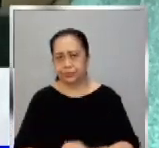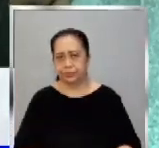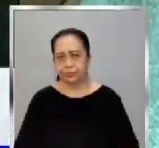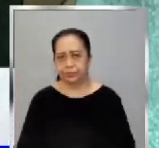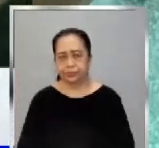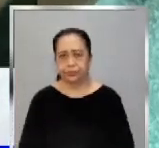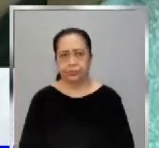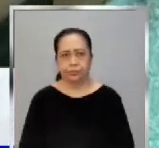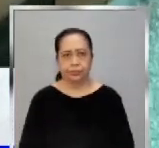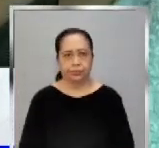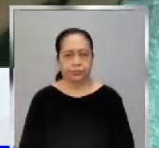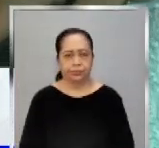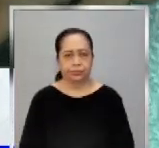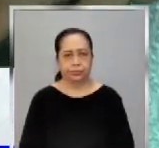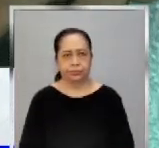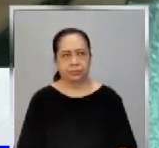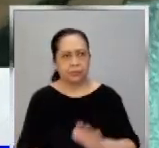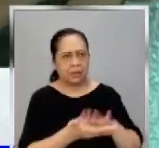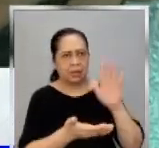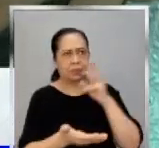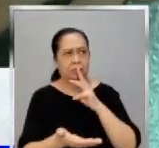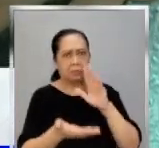Mahal ang tubig, mahal.